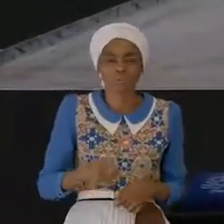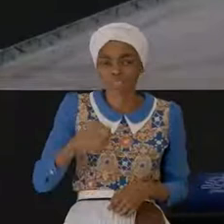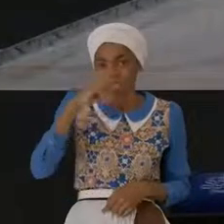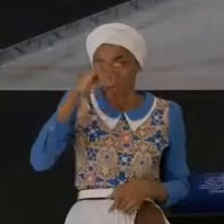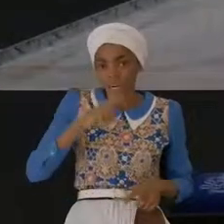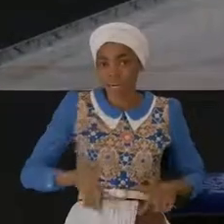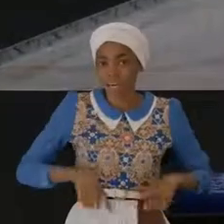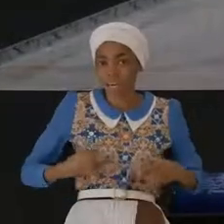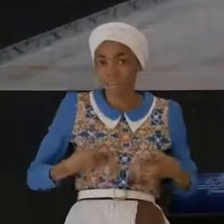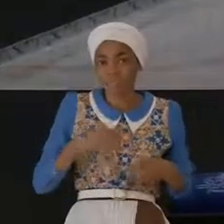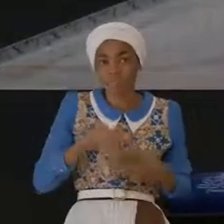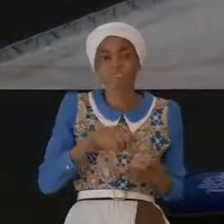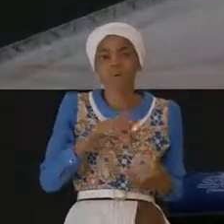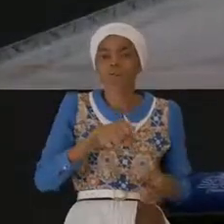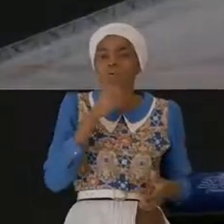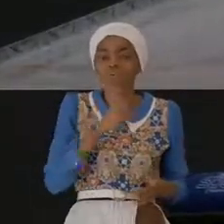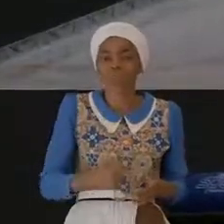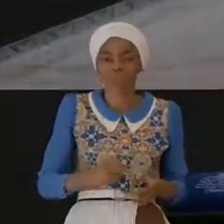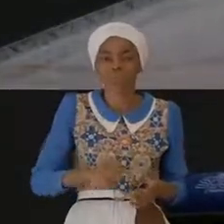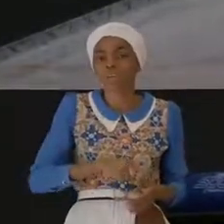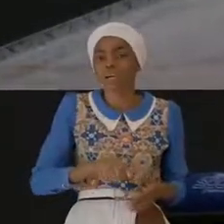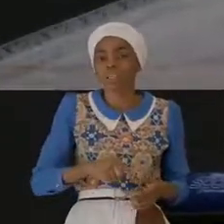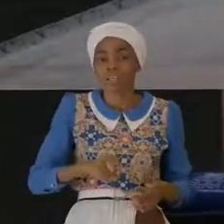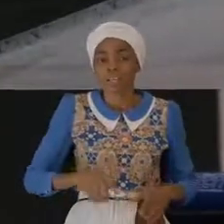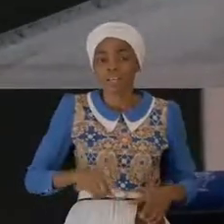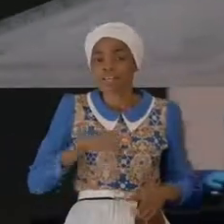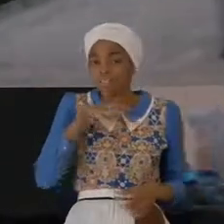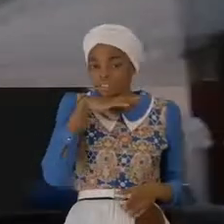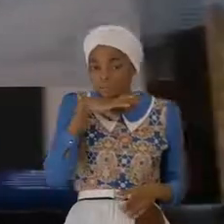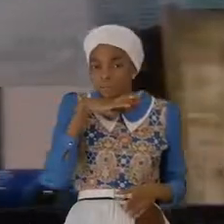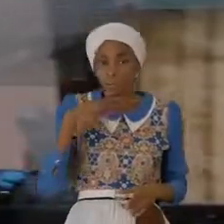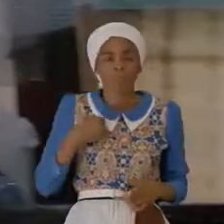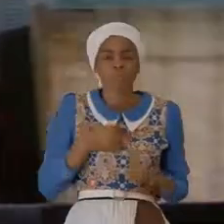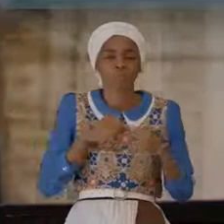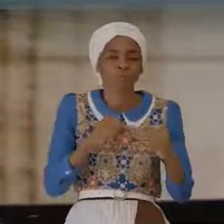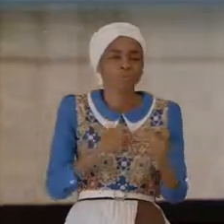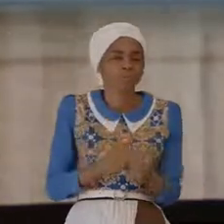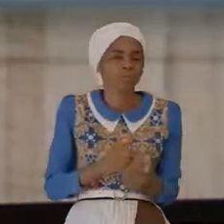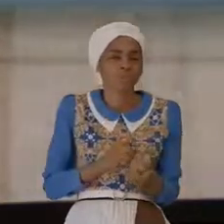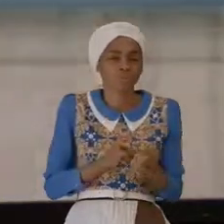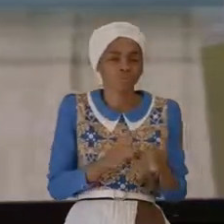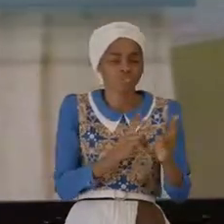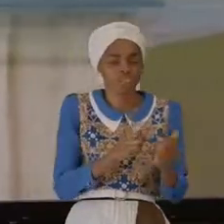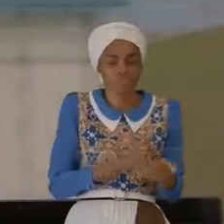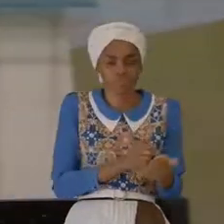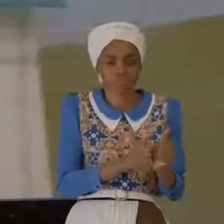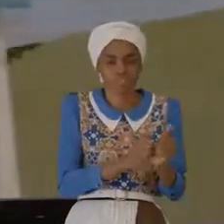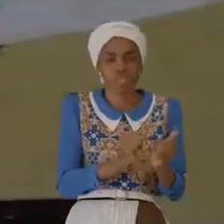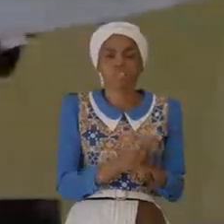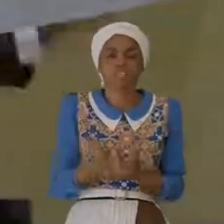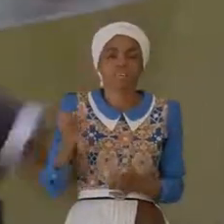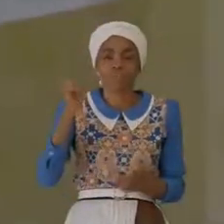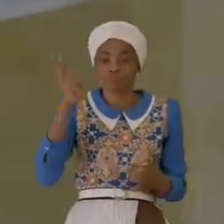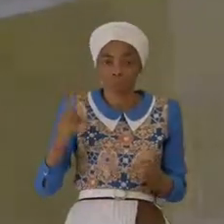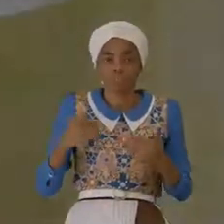les choses de dépravation du passé. Nous devons continuer de courir comme lui-même